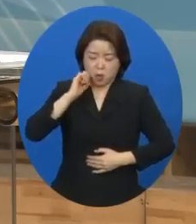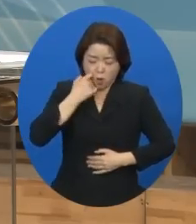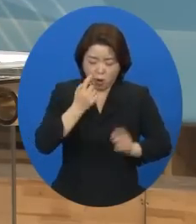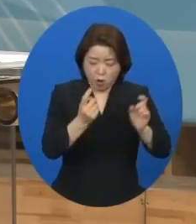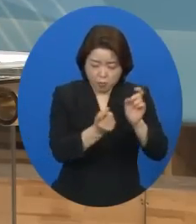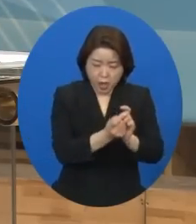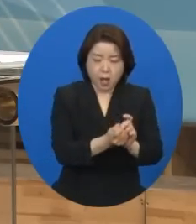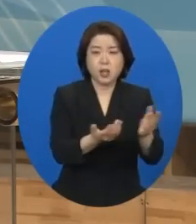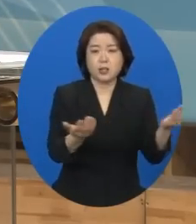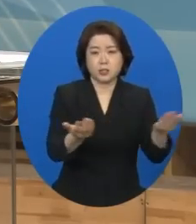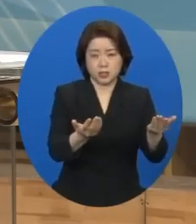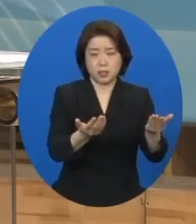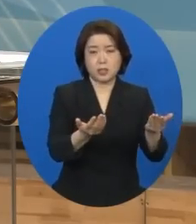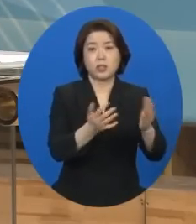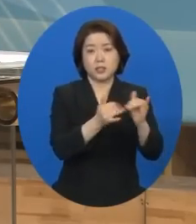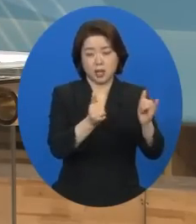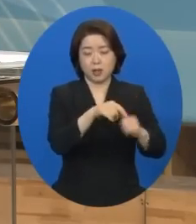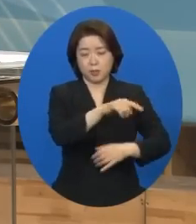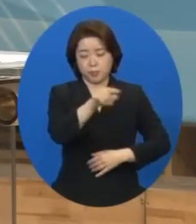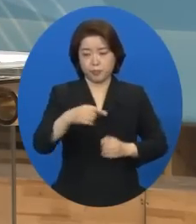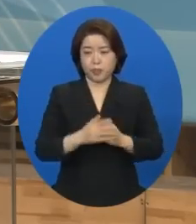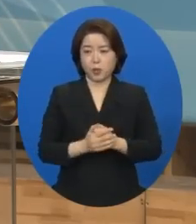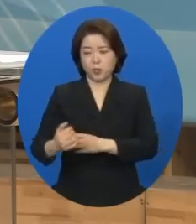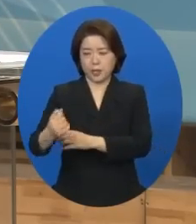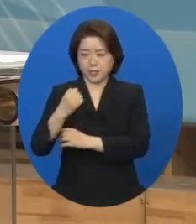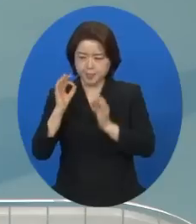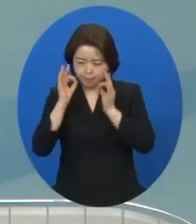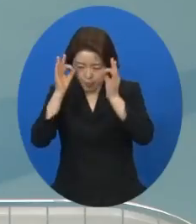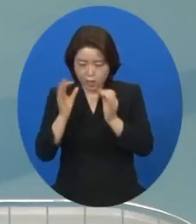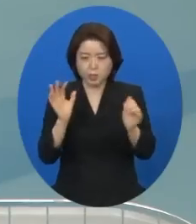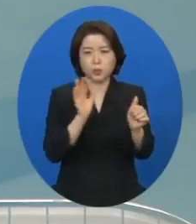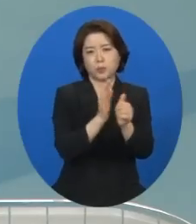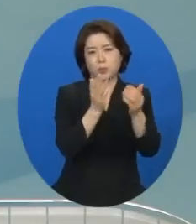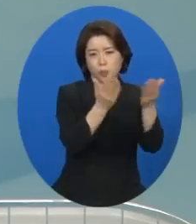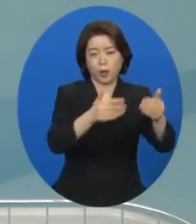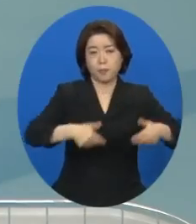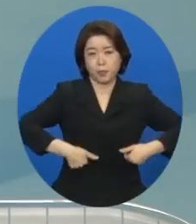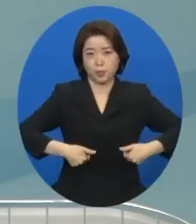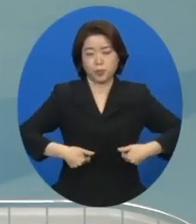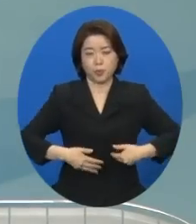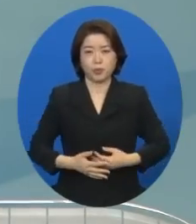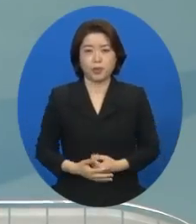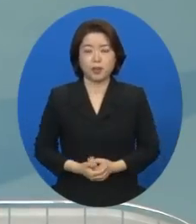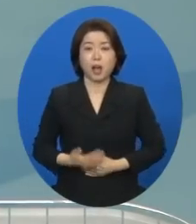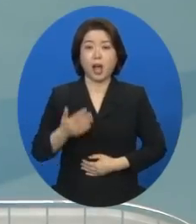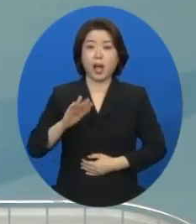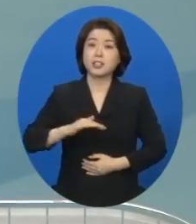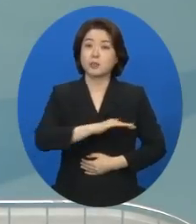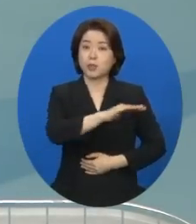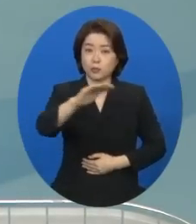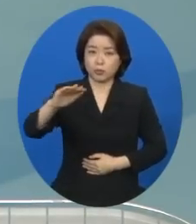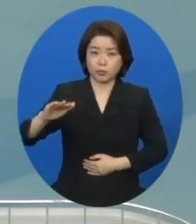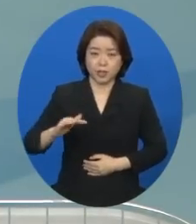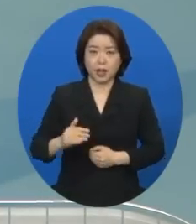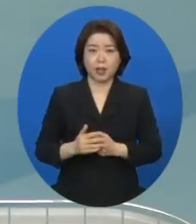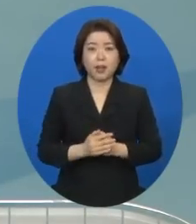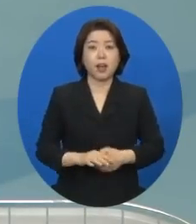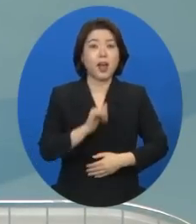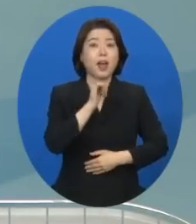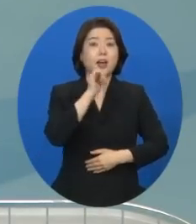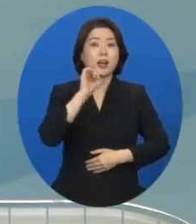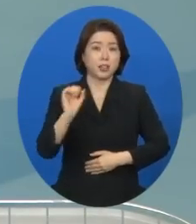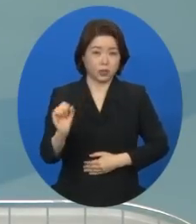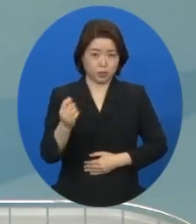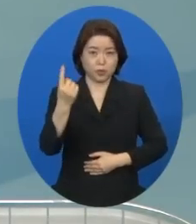이들을 우리가 힘을 다하여 도와야 하겠습니다. 그러나 우리가 가난으로